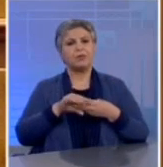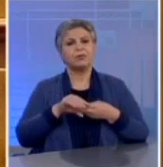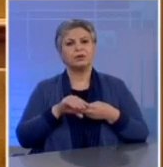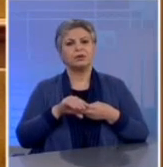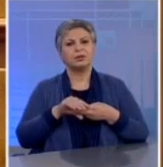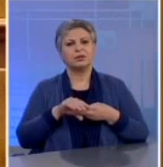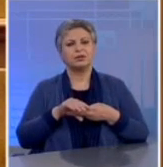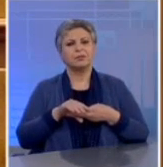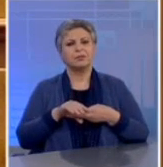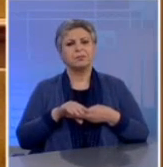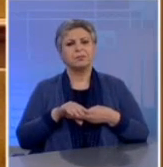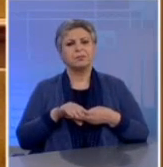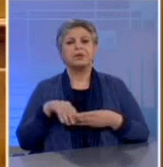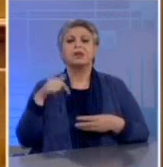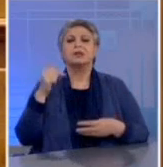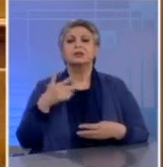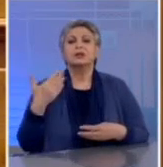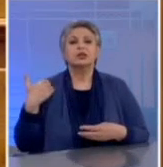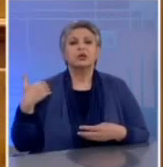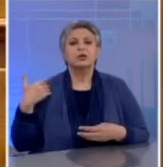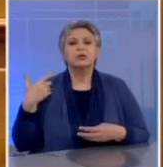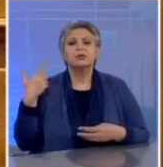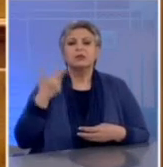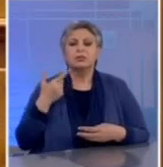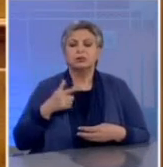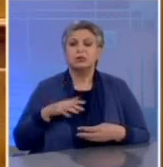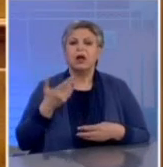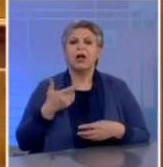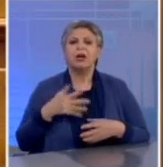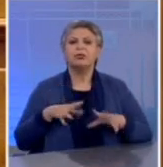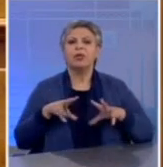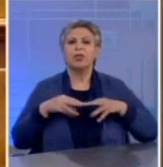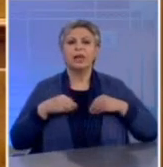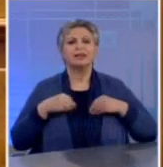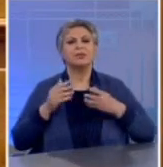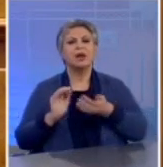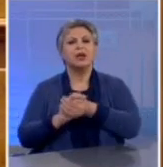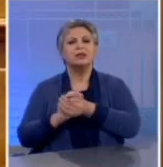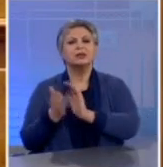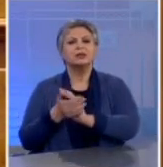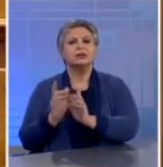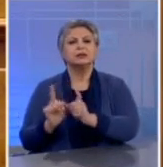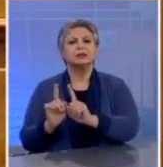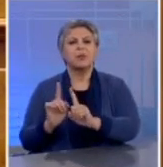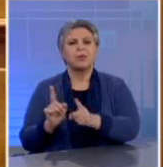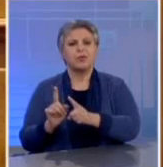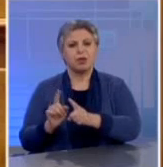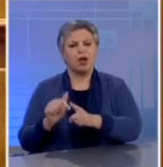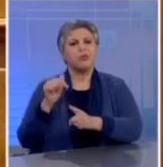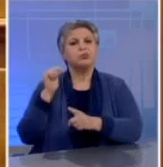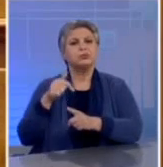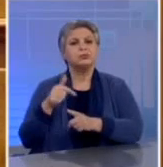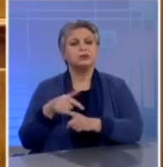Και ουσιαστικά υιοθέτησε μια οργανωμένη εγκληματική συμμορία, η οποία λιμένεται το δημόσιο χρήμα.